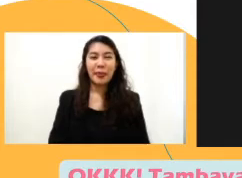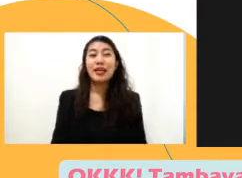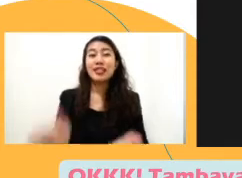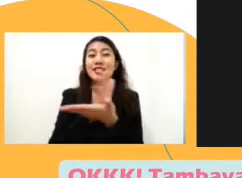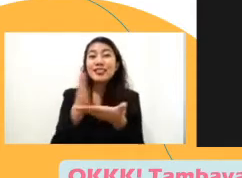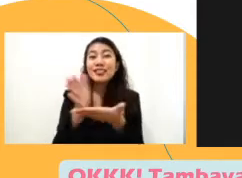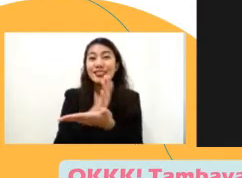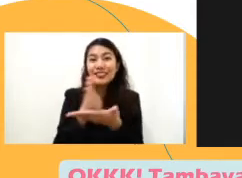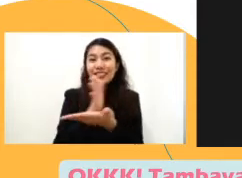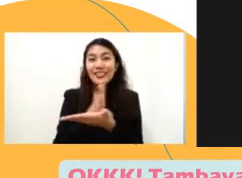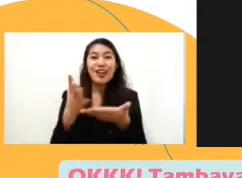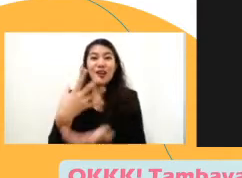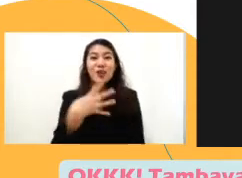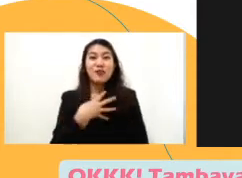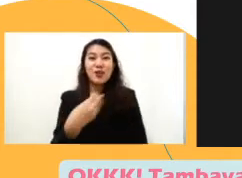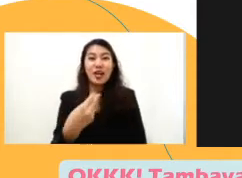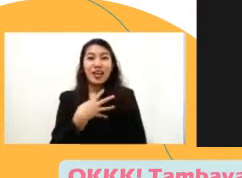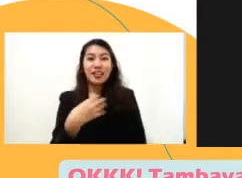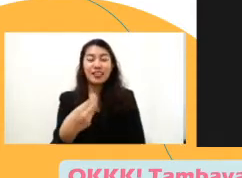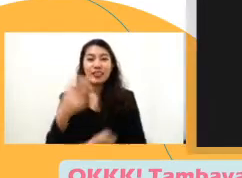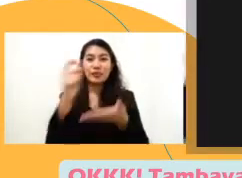Hello. Okay. Ano pag-usapan natin?